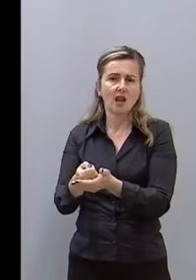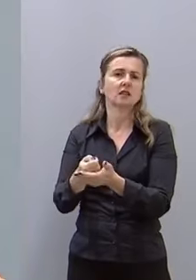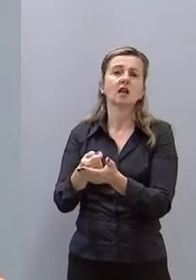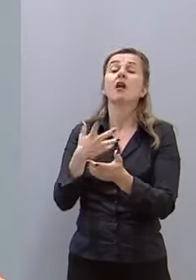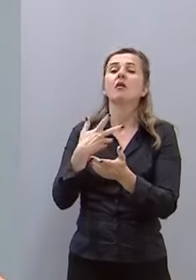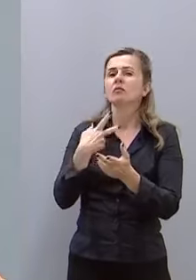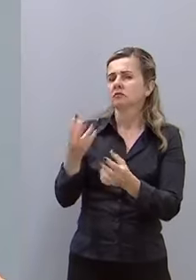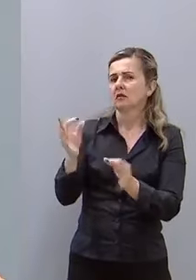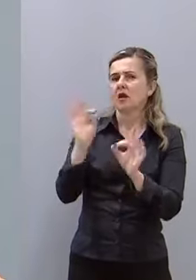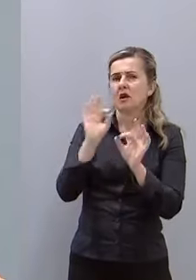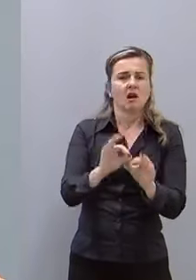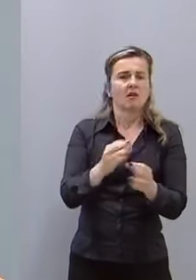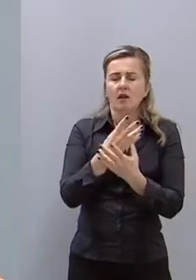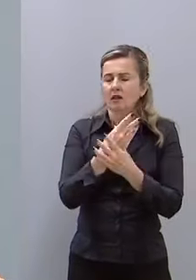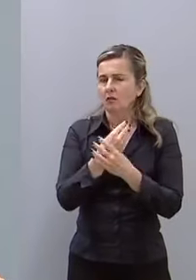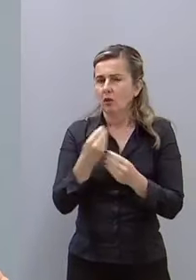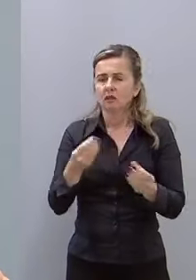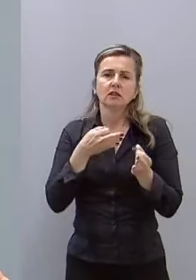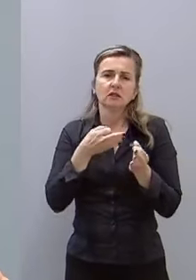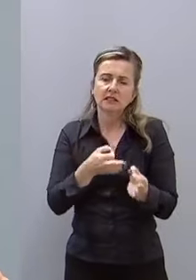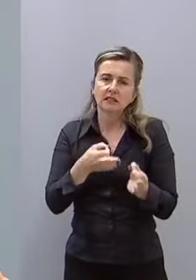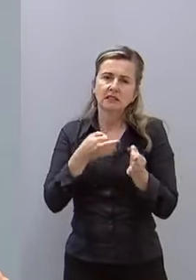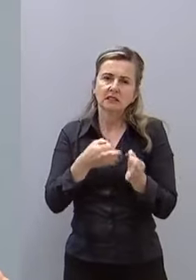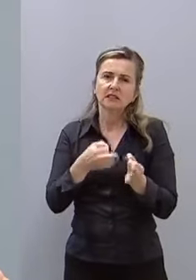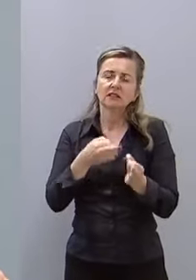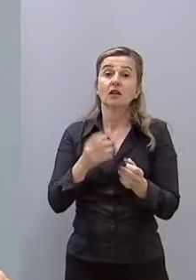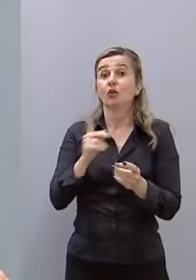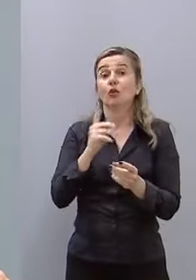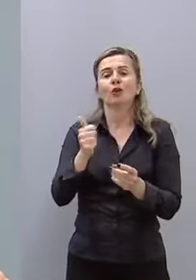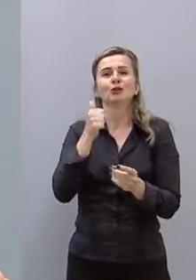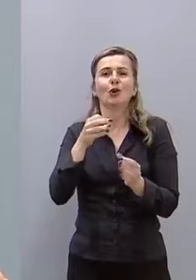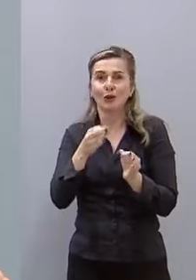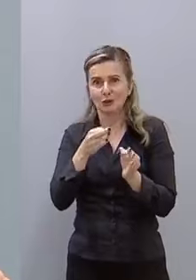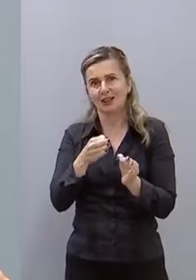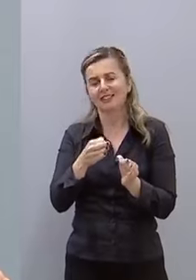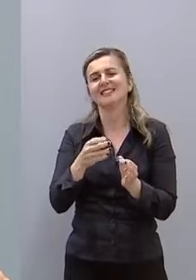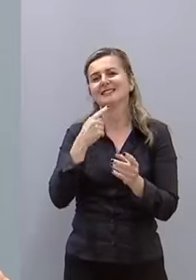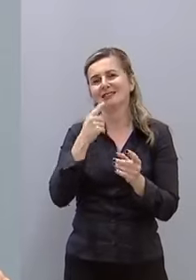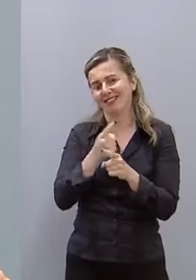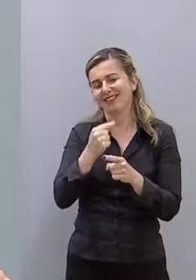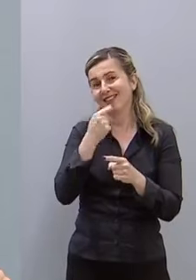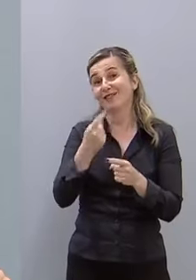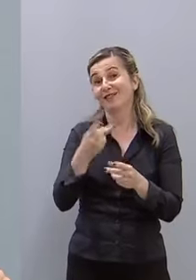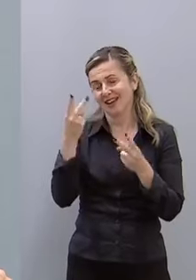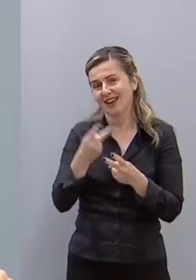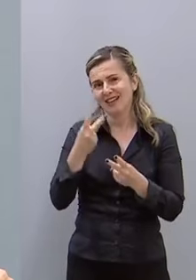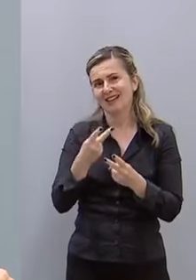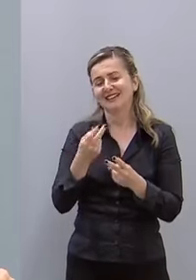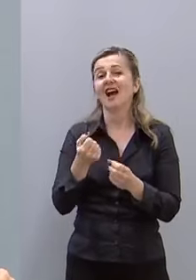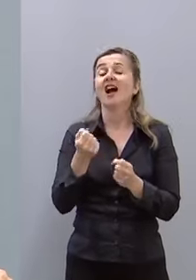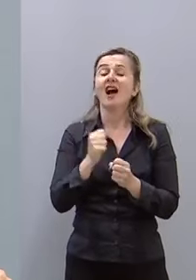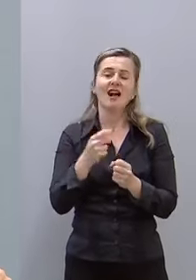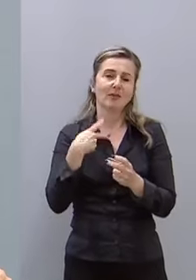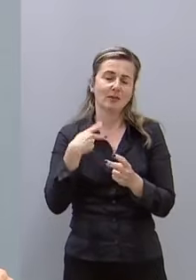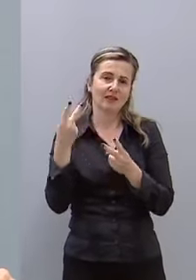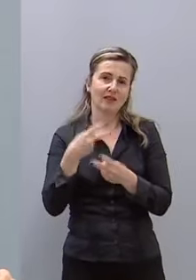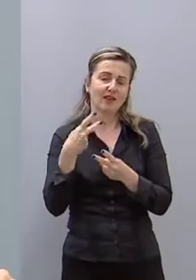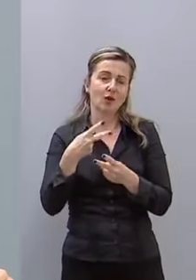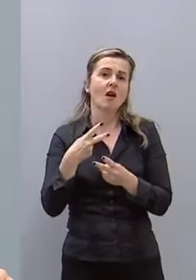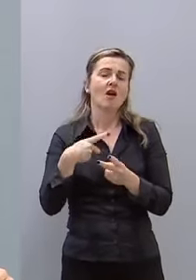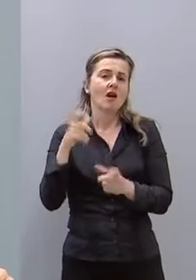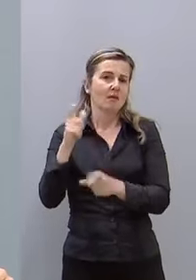ricevuto moltissime sollecitazioni non solo sollecitazioni lo devono devo dire anche anche perché è reale insomma la